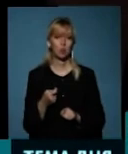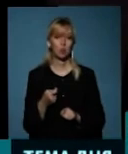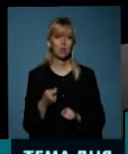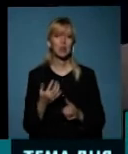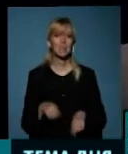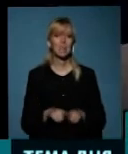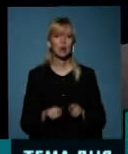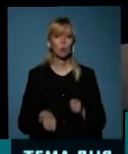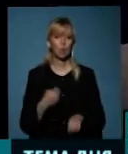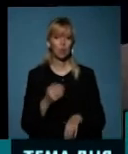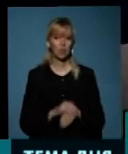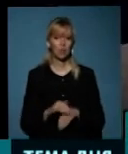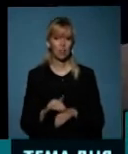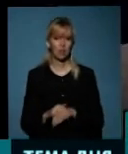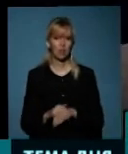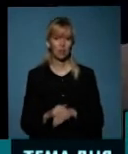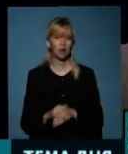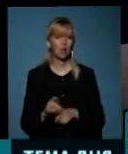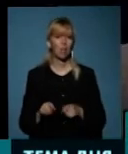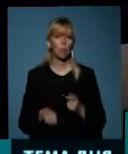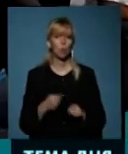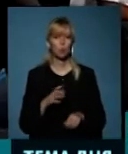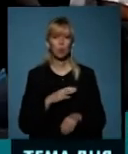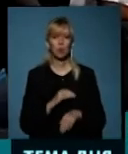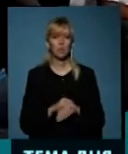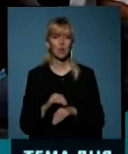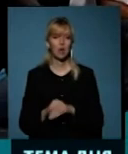Скільки таких порушень було виявлено? Порушень було виявлено,